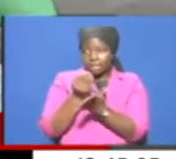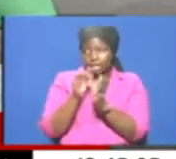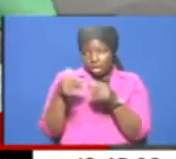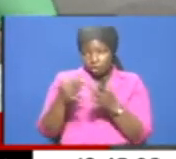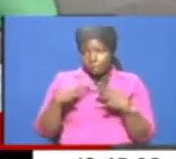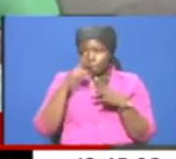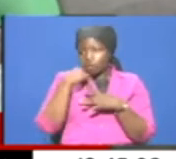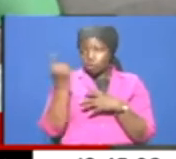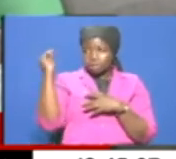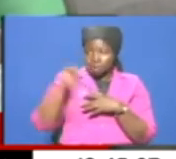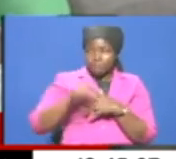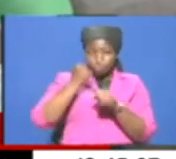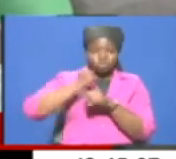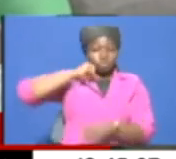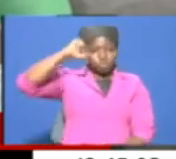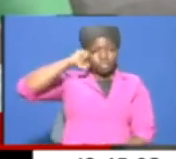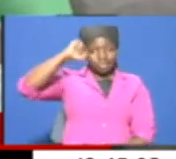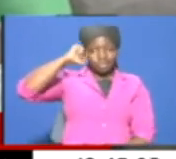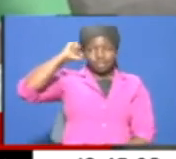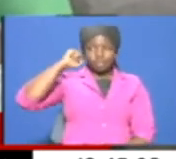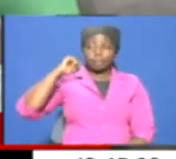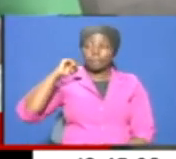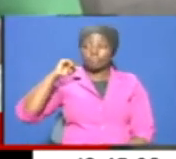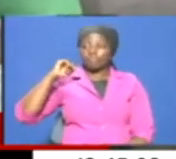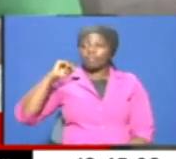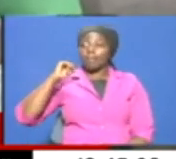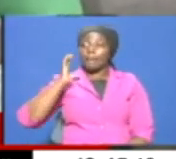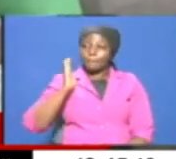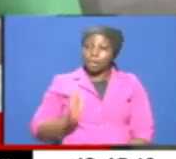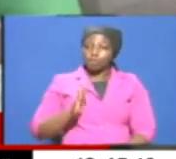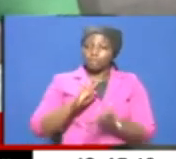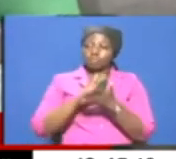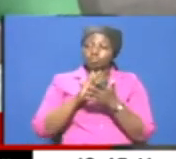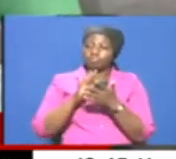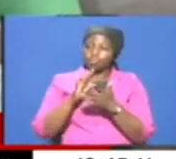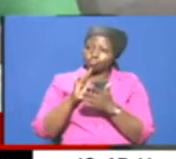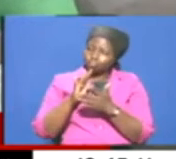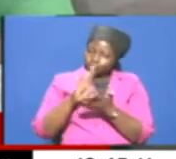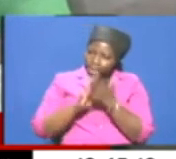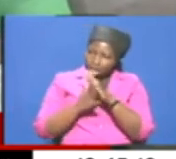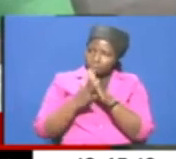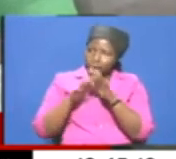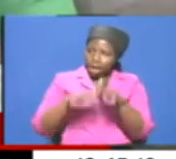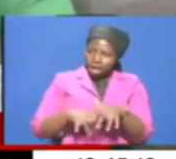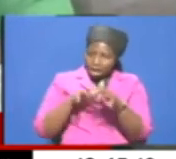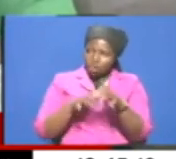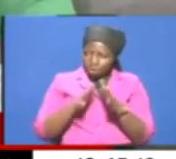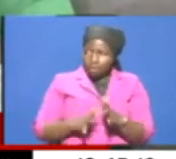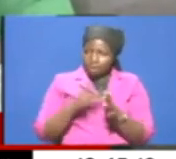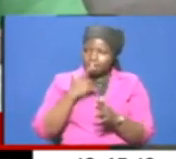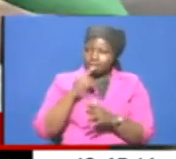wanapiga siasa, mtu ajiweke as an agriculturalist, aambie wa Kenya tufuate hii njia na tutapata